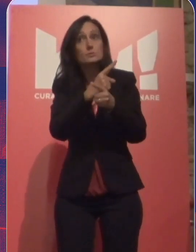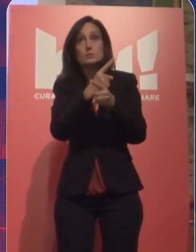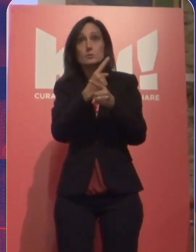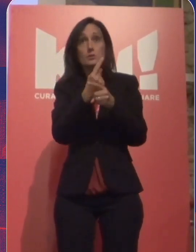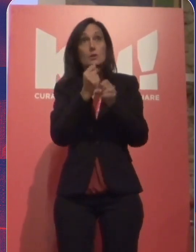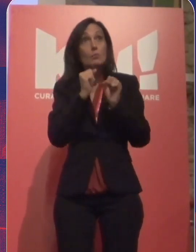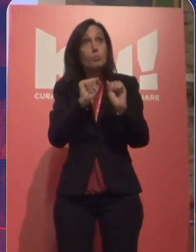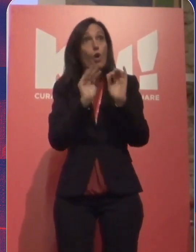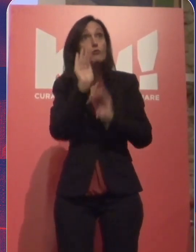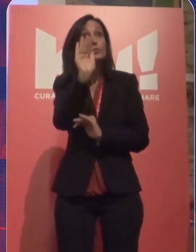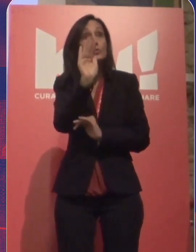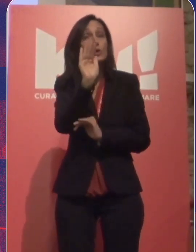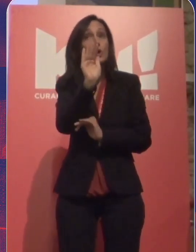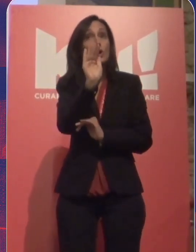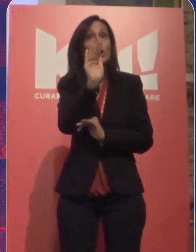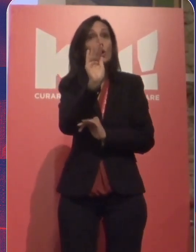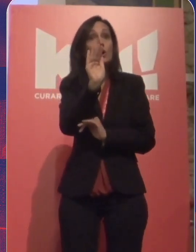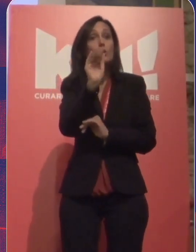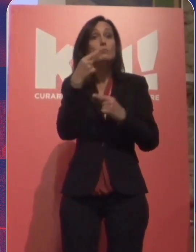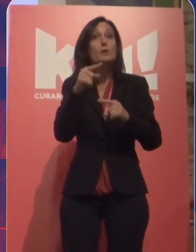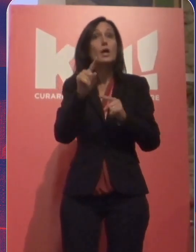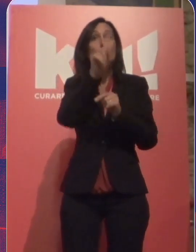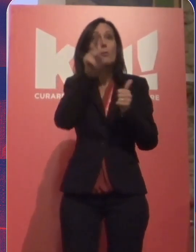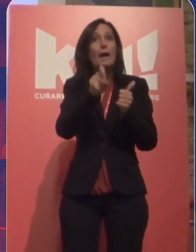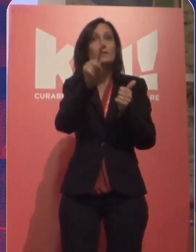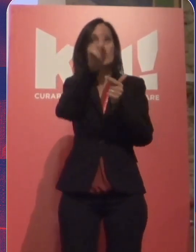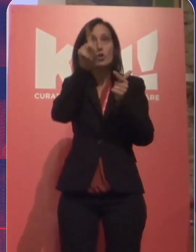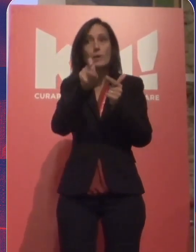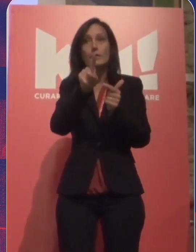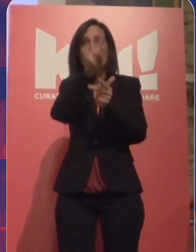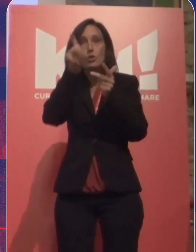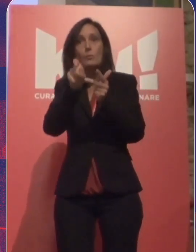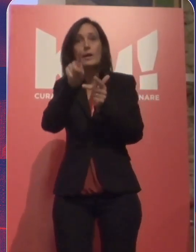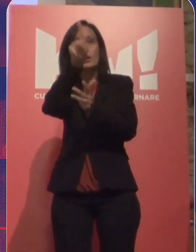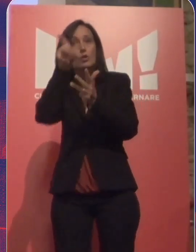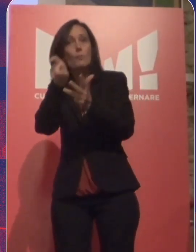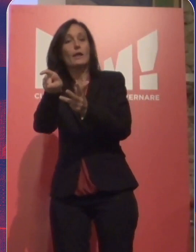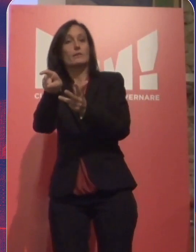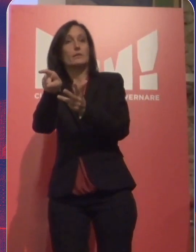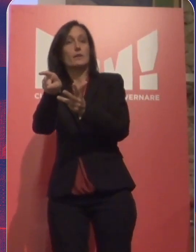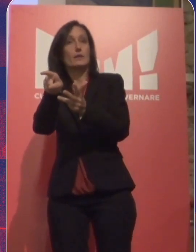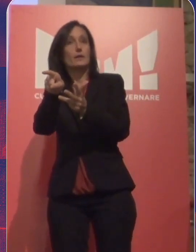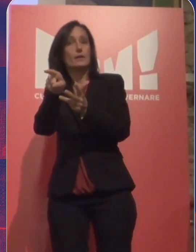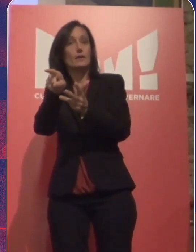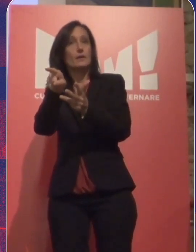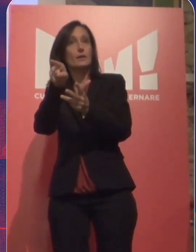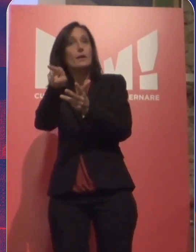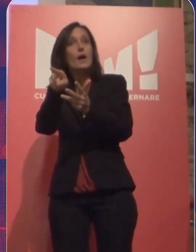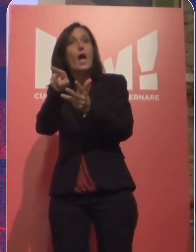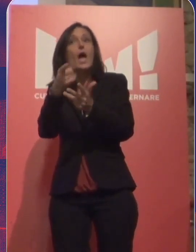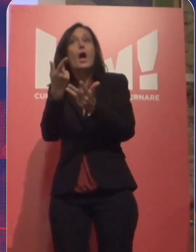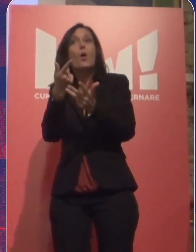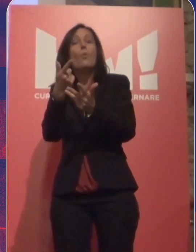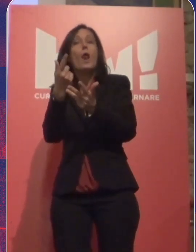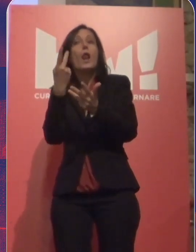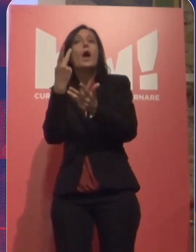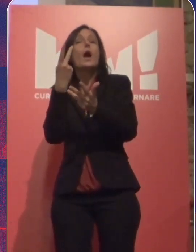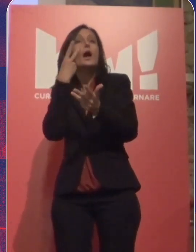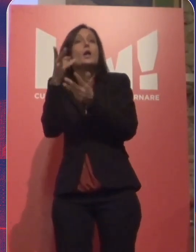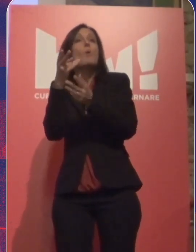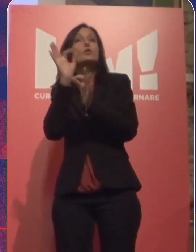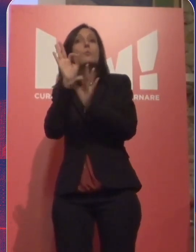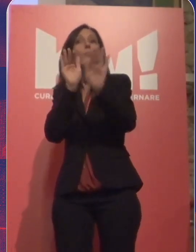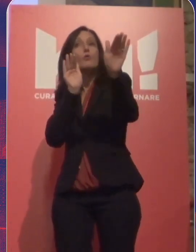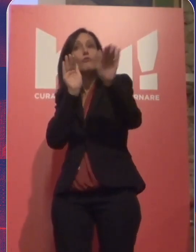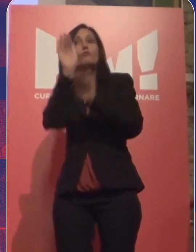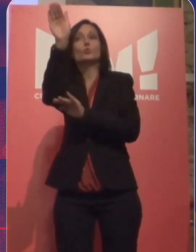interrogazioni che investono l'esistenza del dell'avvenire in quanto tale l'esistenza dell'avvenire